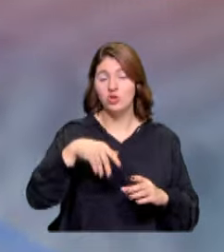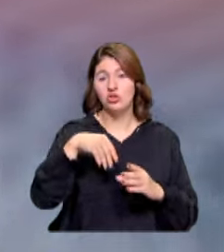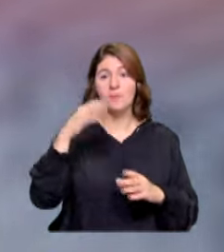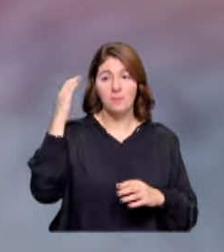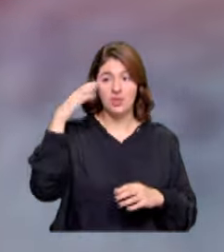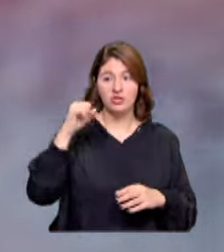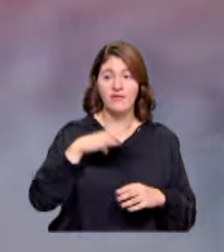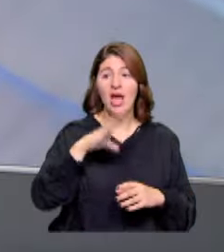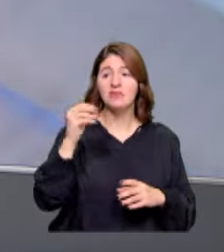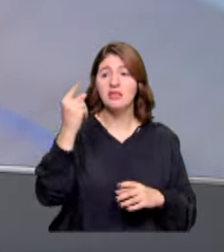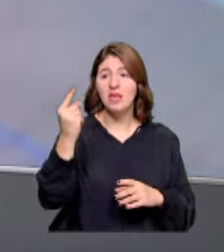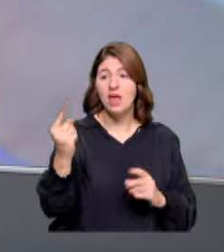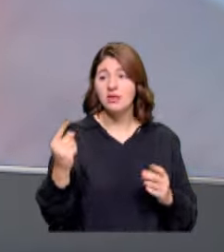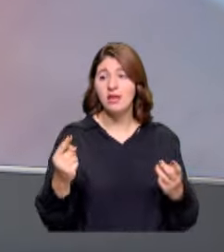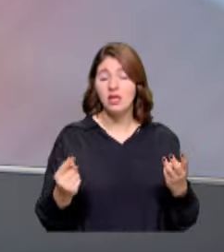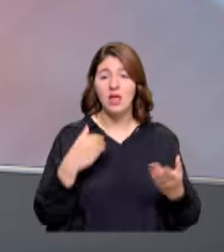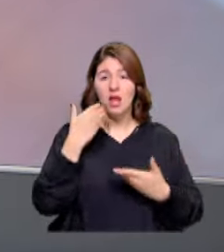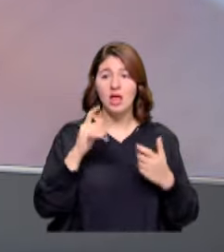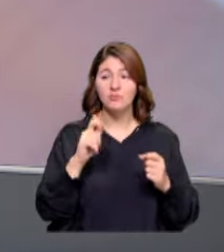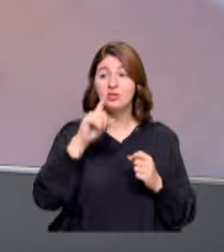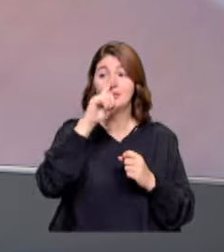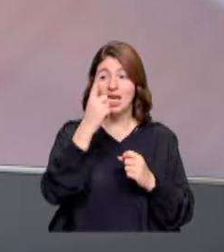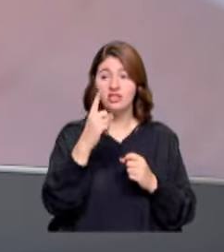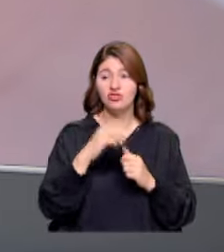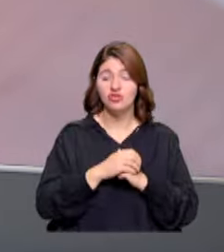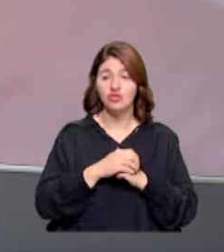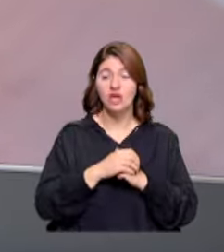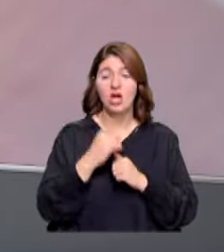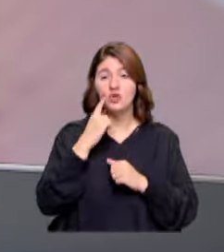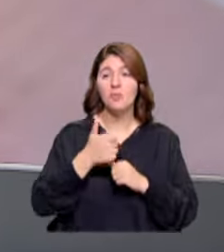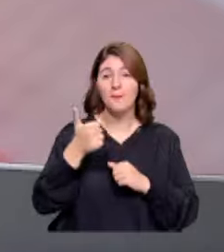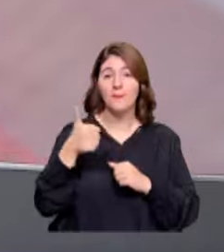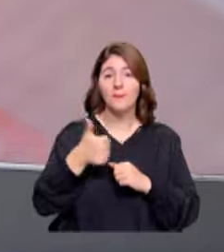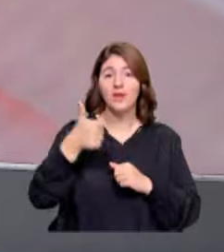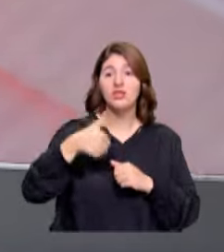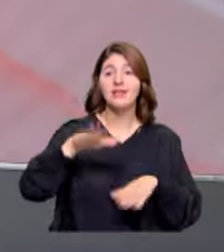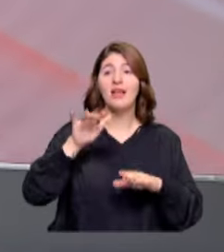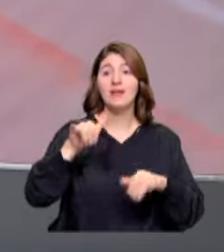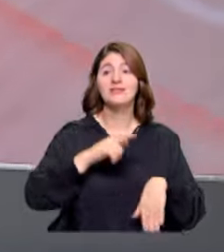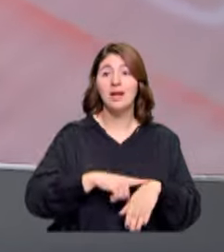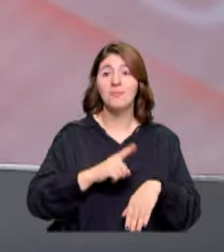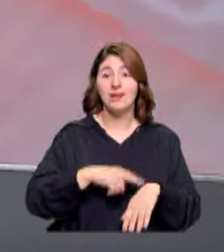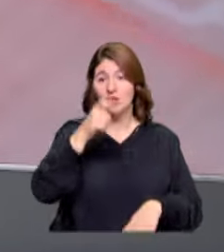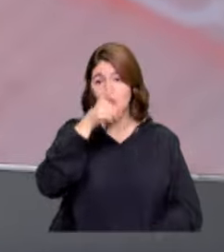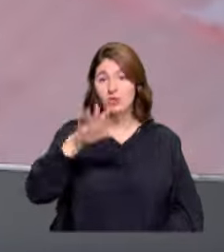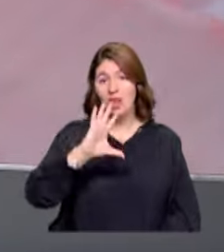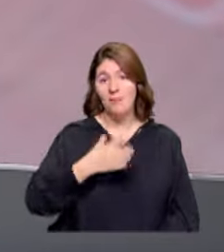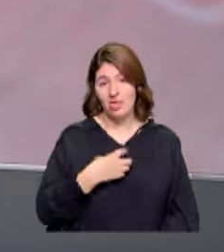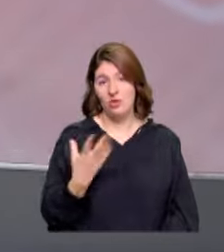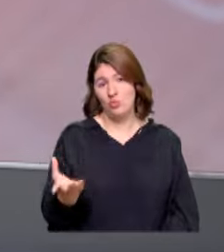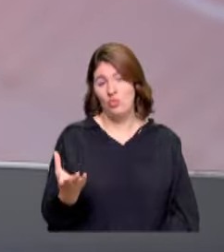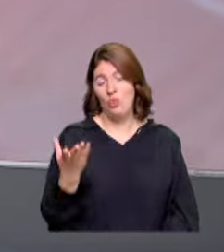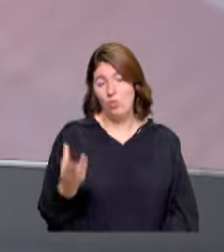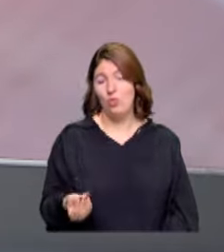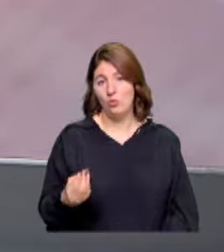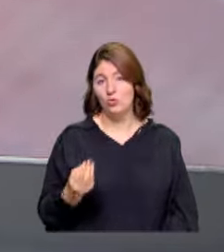alıyor. Hepsini tek tek sıralamış. Sadece Cumhurbaşkanı değil aynı zamanda Türkiye'nin de patronu